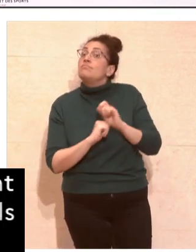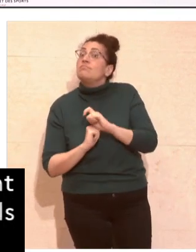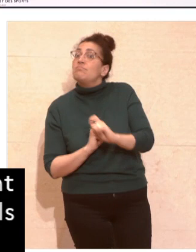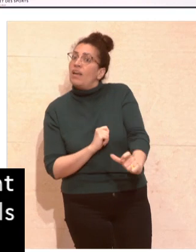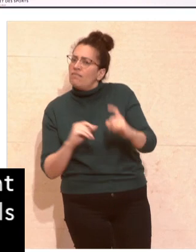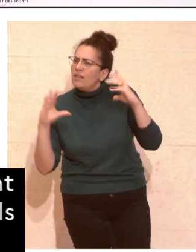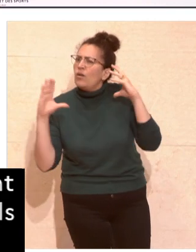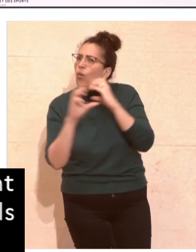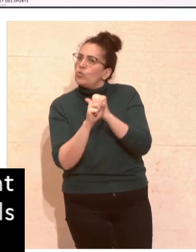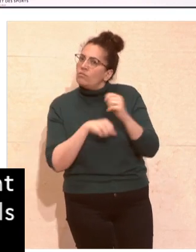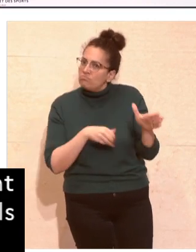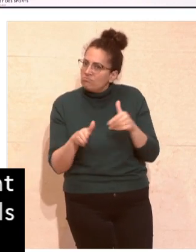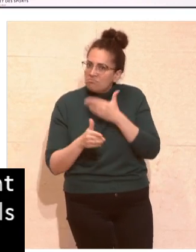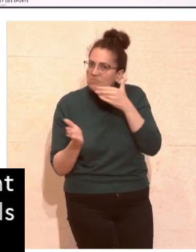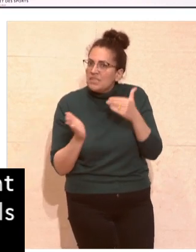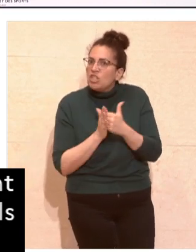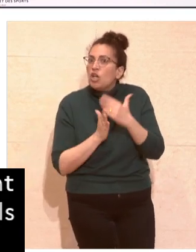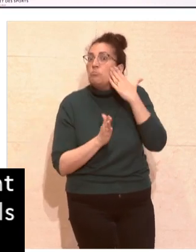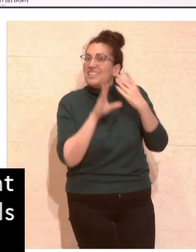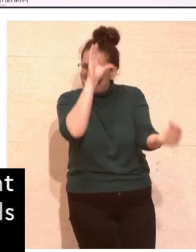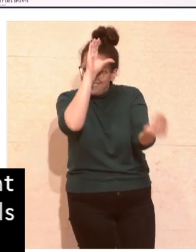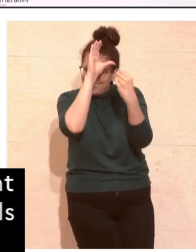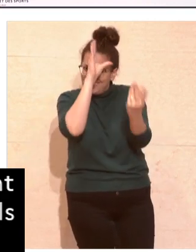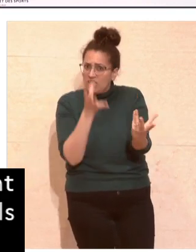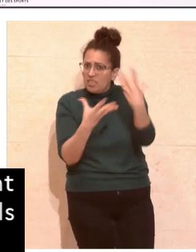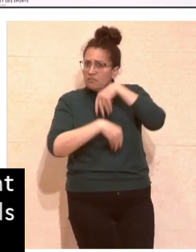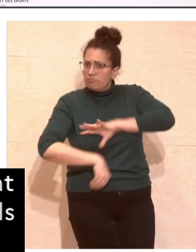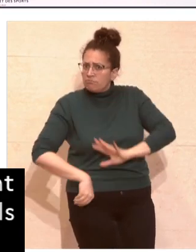enclins à mémoriser ce qu'ils peuvent apprendre à l'école.